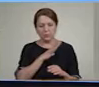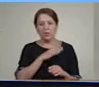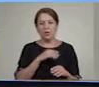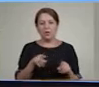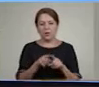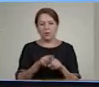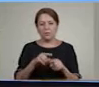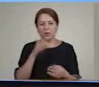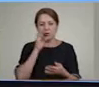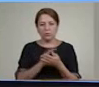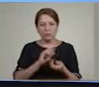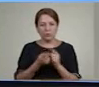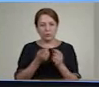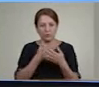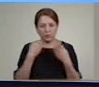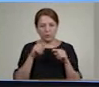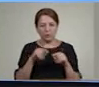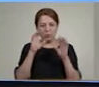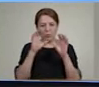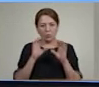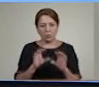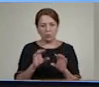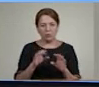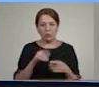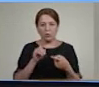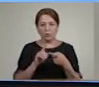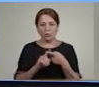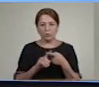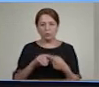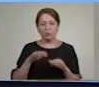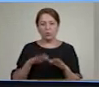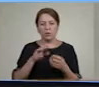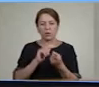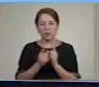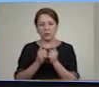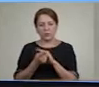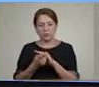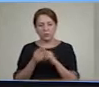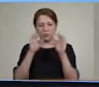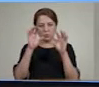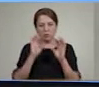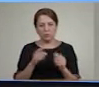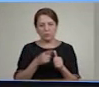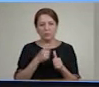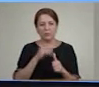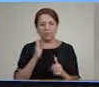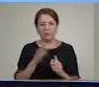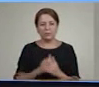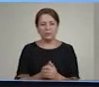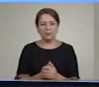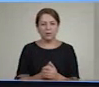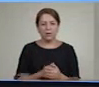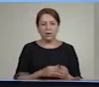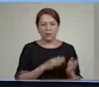ekan. Demak, bu qonun qo'shishning o'rin almashtirish qonuni deyiladi.